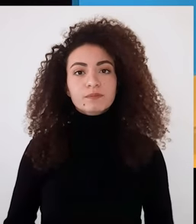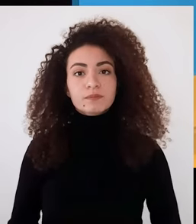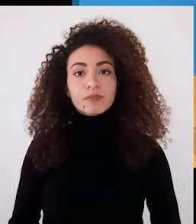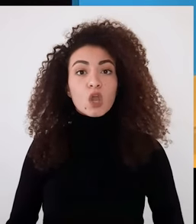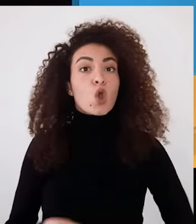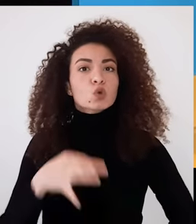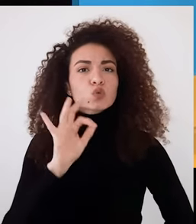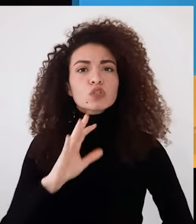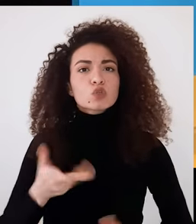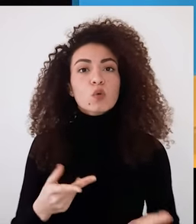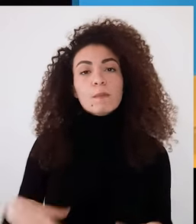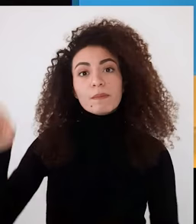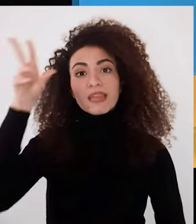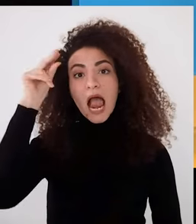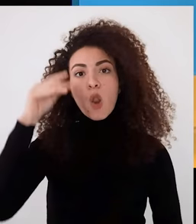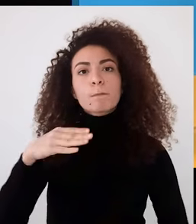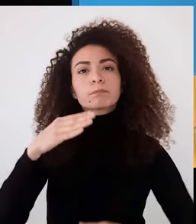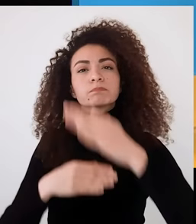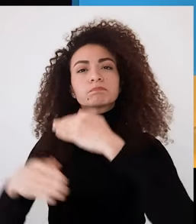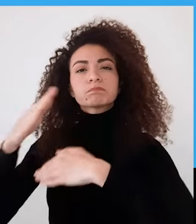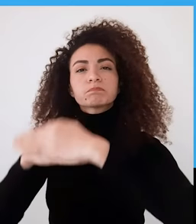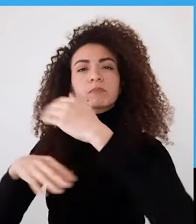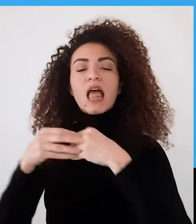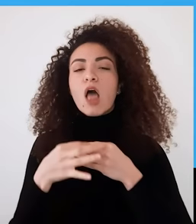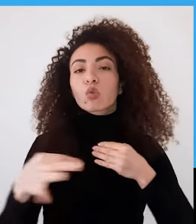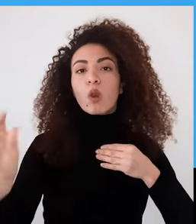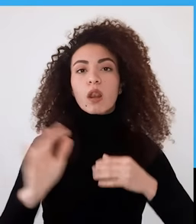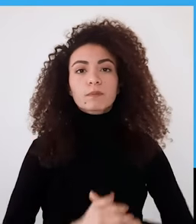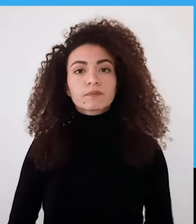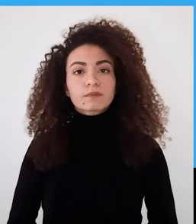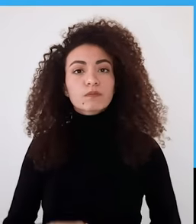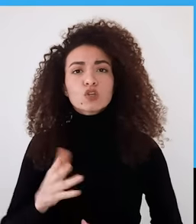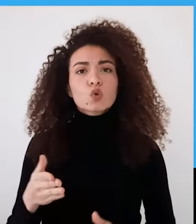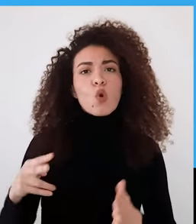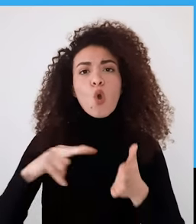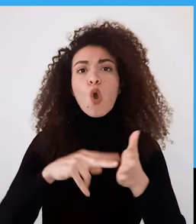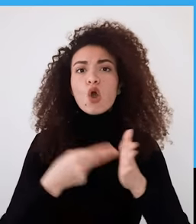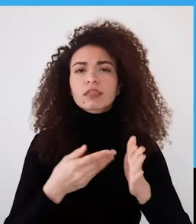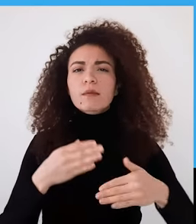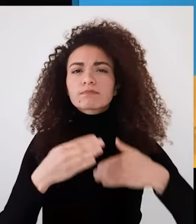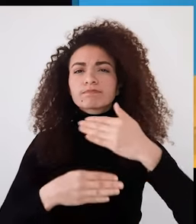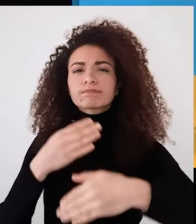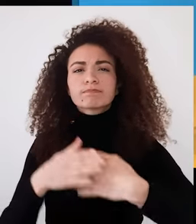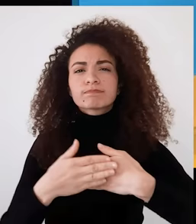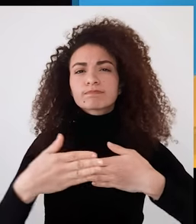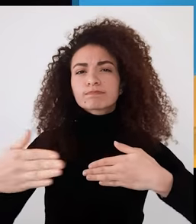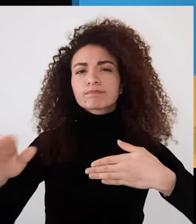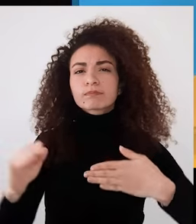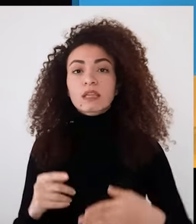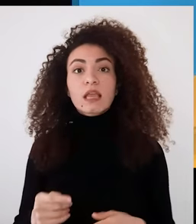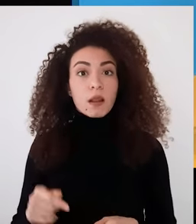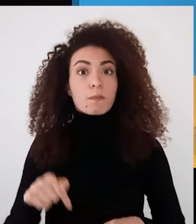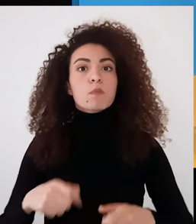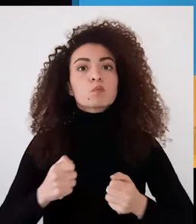الذاتية استناداً إلى التعلم والنمو الدائم؟ وشو هي الاستراتيجيات المساعدة بهالإطار؟ بعالمنا